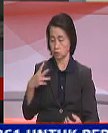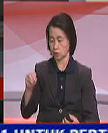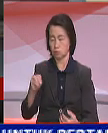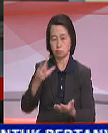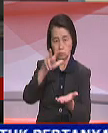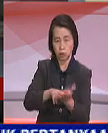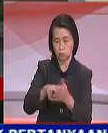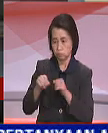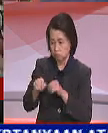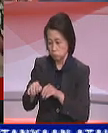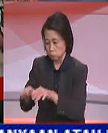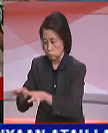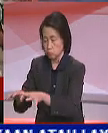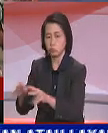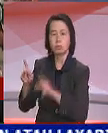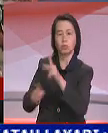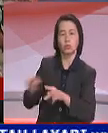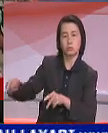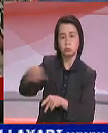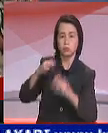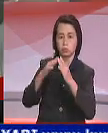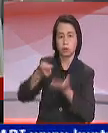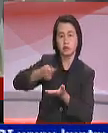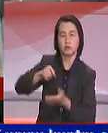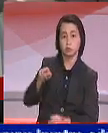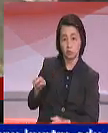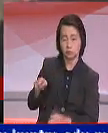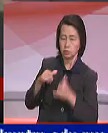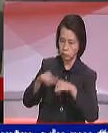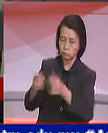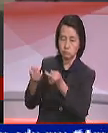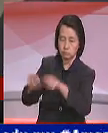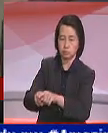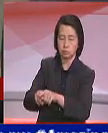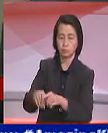mengesahkan penularan kes melibatkan penduduk di rumah sewa terbabit masih